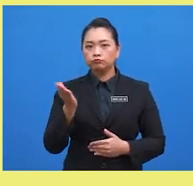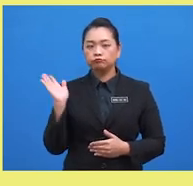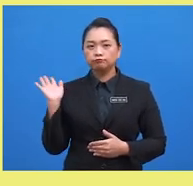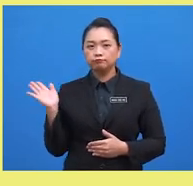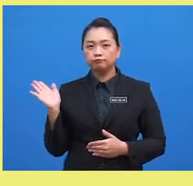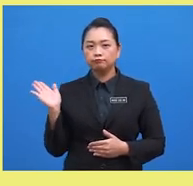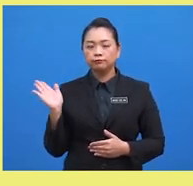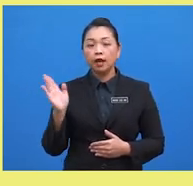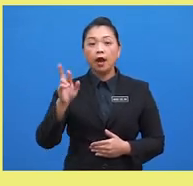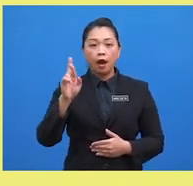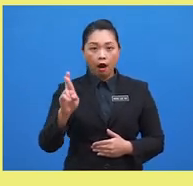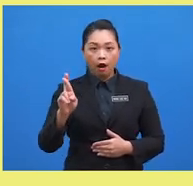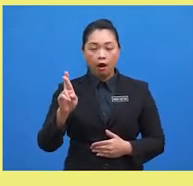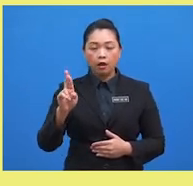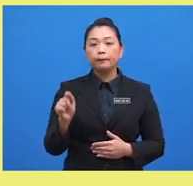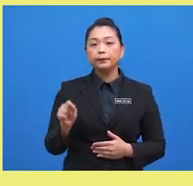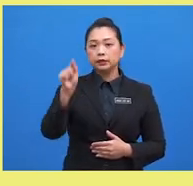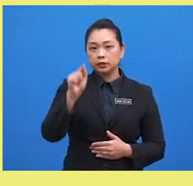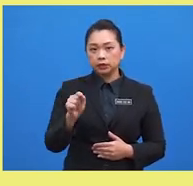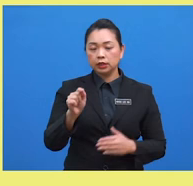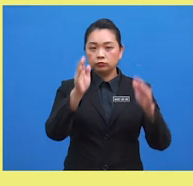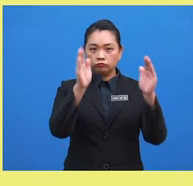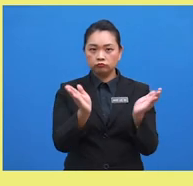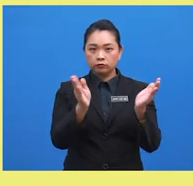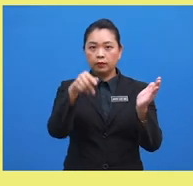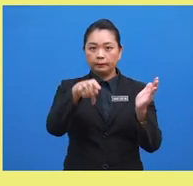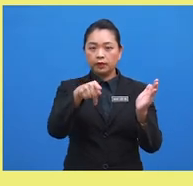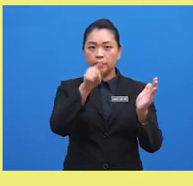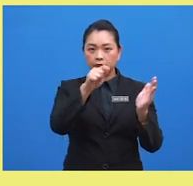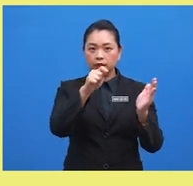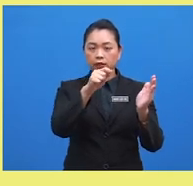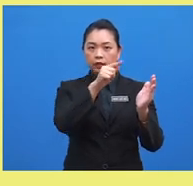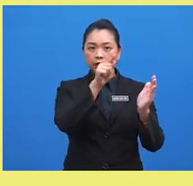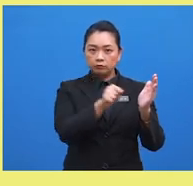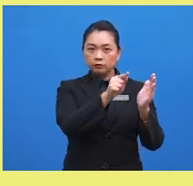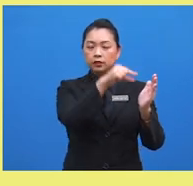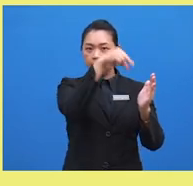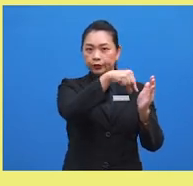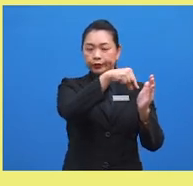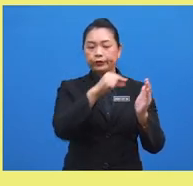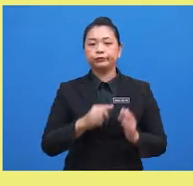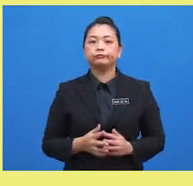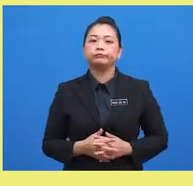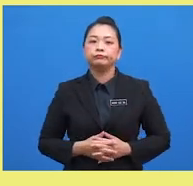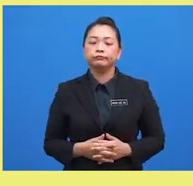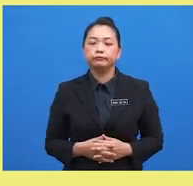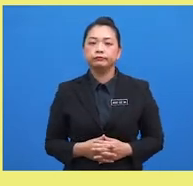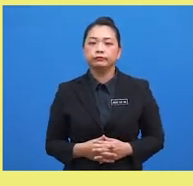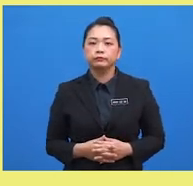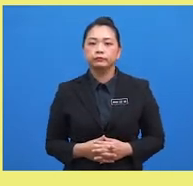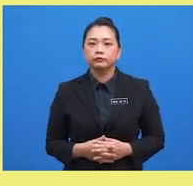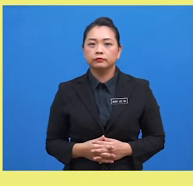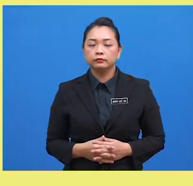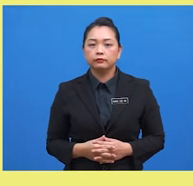persilangan P pelengkap kesatuan Q.